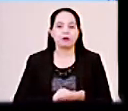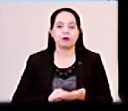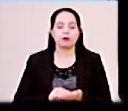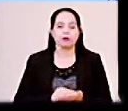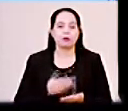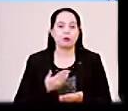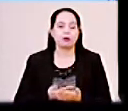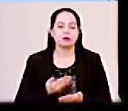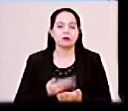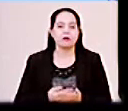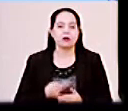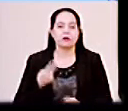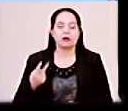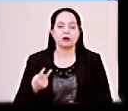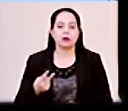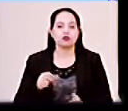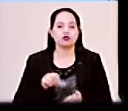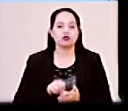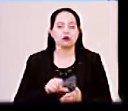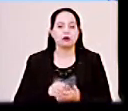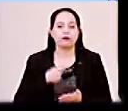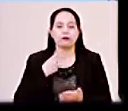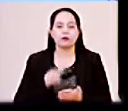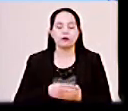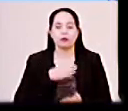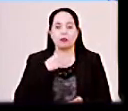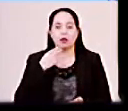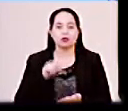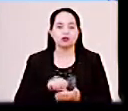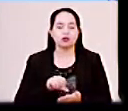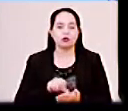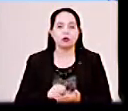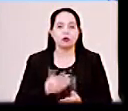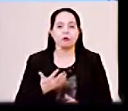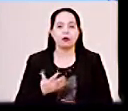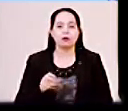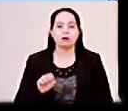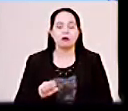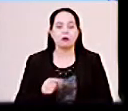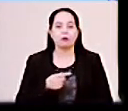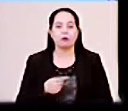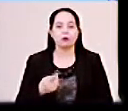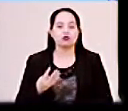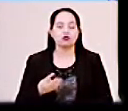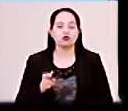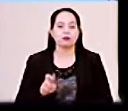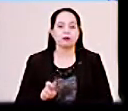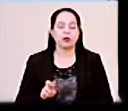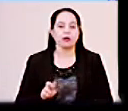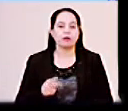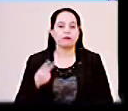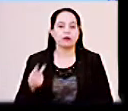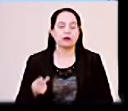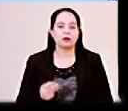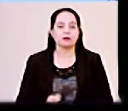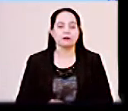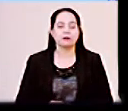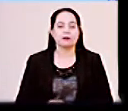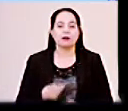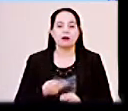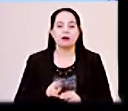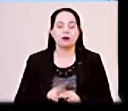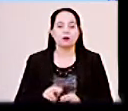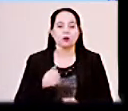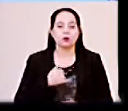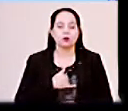Повторение. Представьте квадрат двучлена в виде многочлена. 5а минус 4b в квадрате. Это